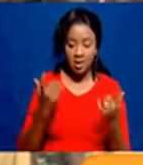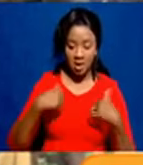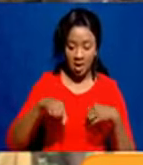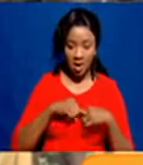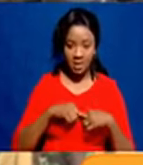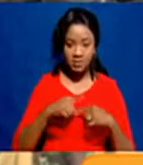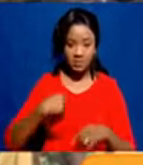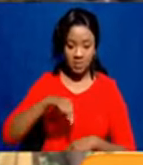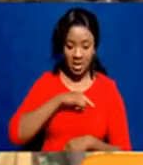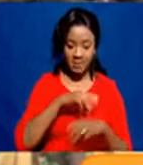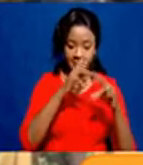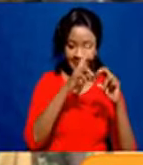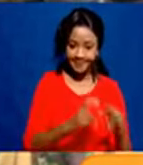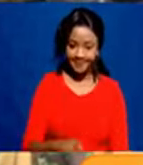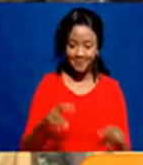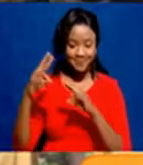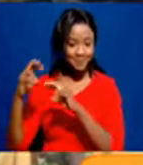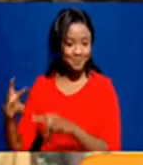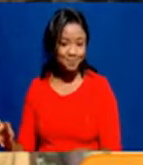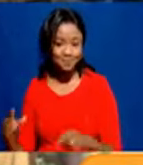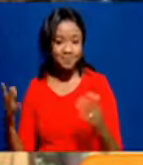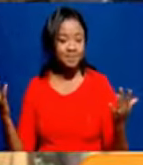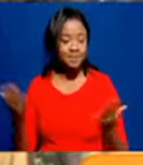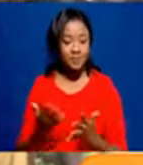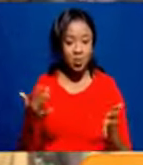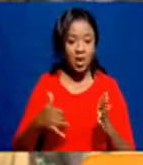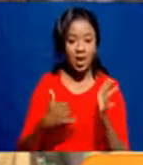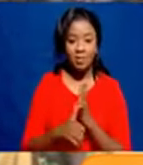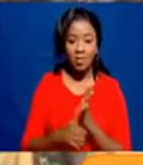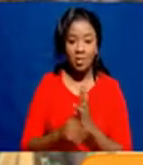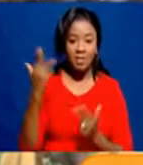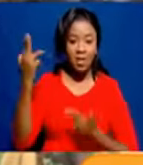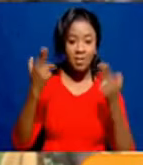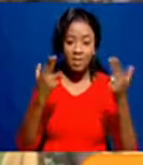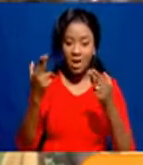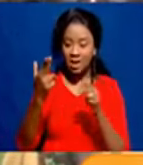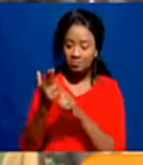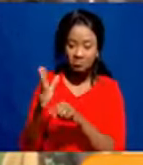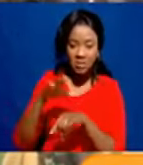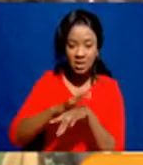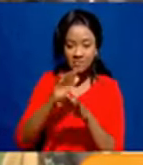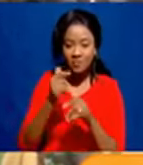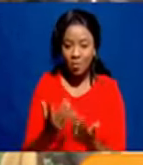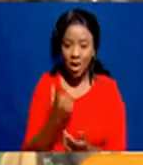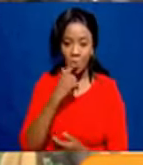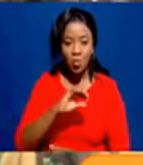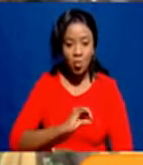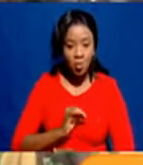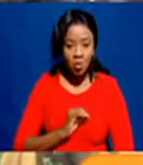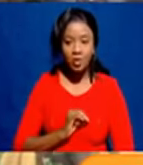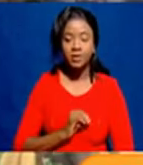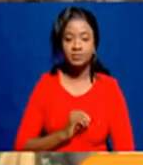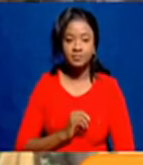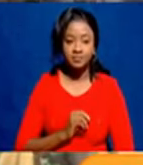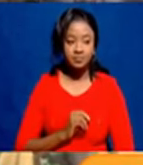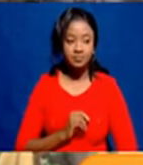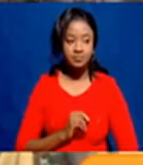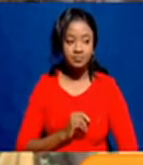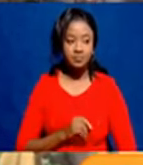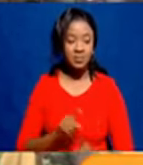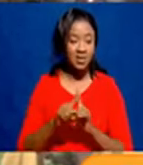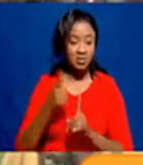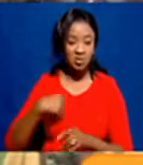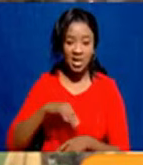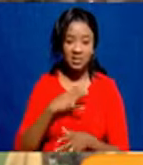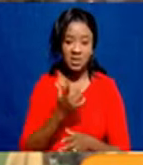investigating where the firearms came from or who are in possession of the firearms. And we are not going to